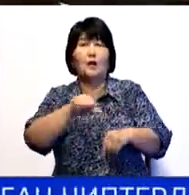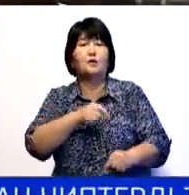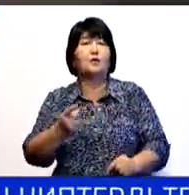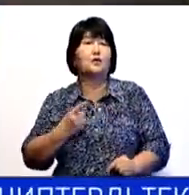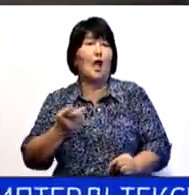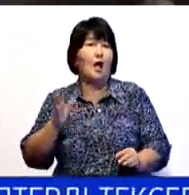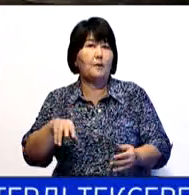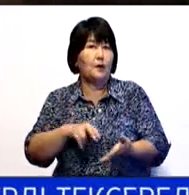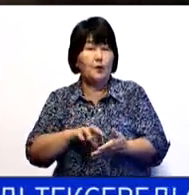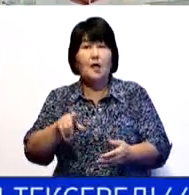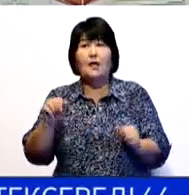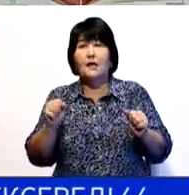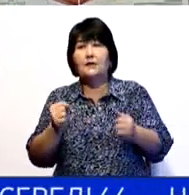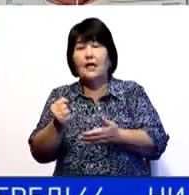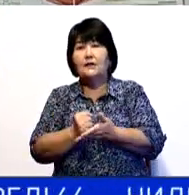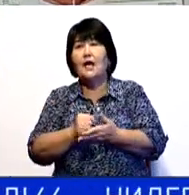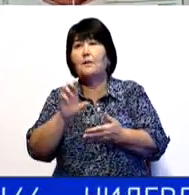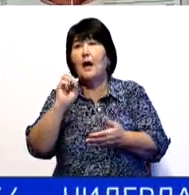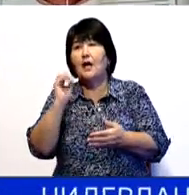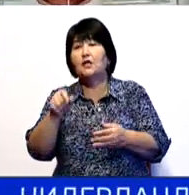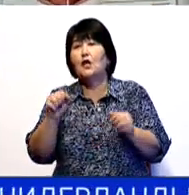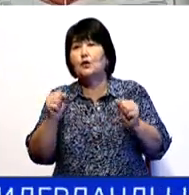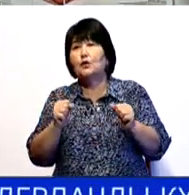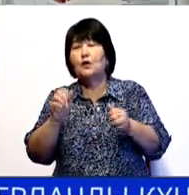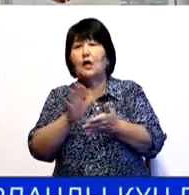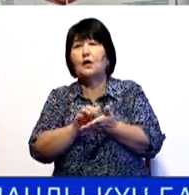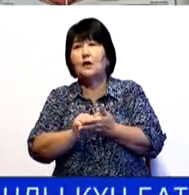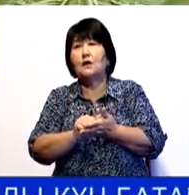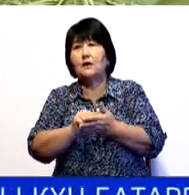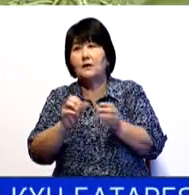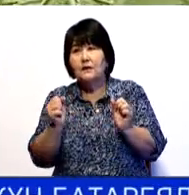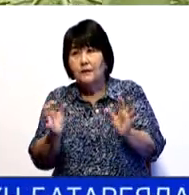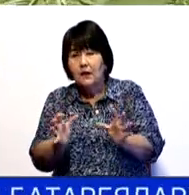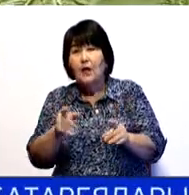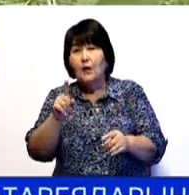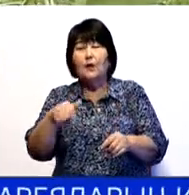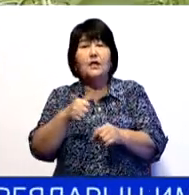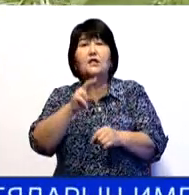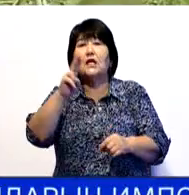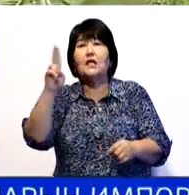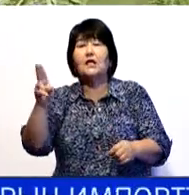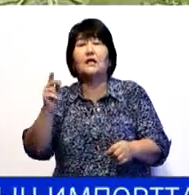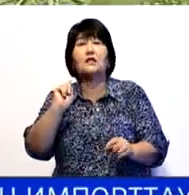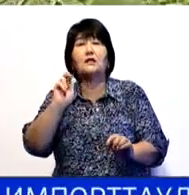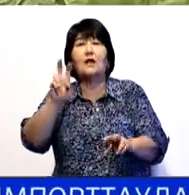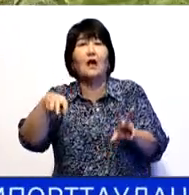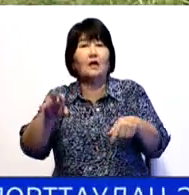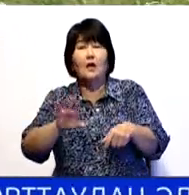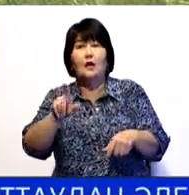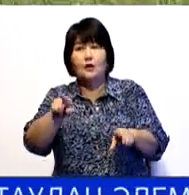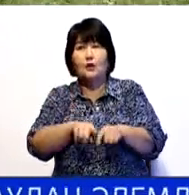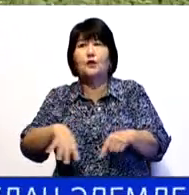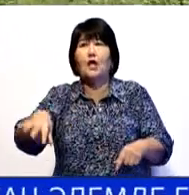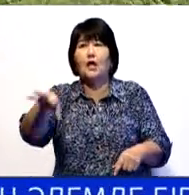береді екен. Себебі қыста сақтайтын бақша дақылдарын суыққа ұрғызып алуды жөн көреді. Ең бастысы ол ешкімнің ақысын жемейді. Содан болар